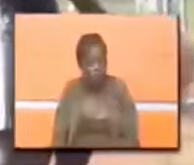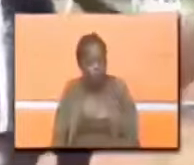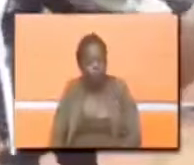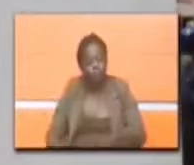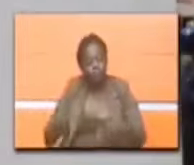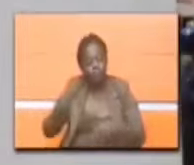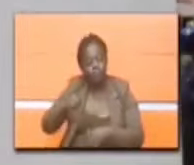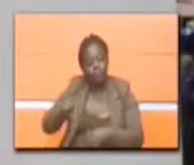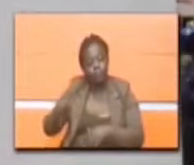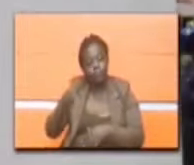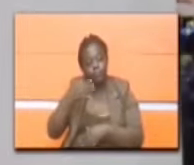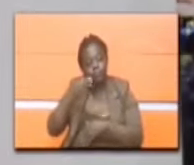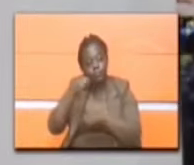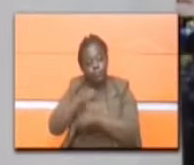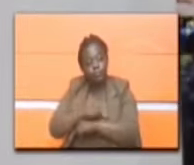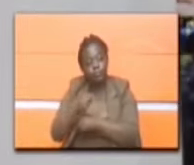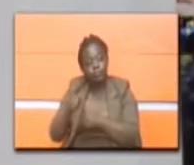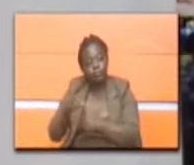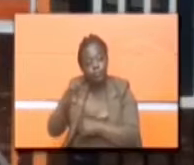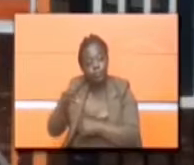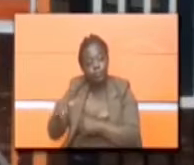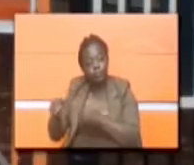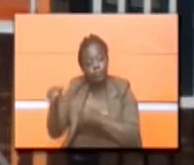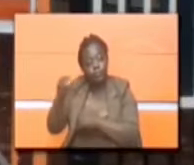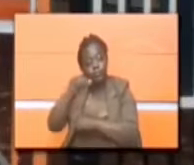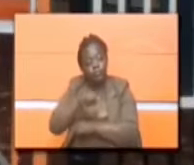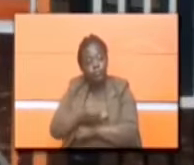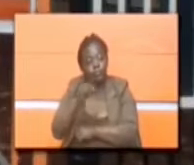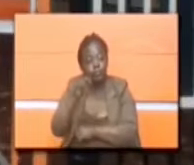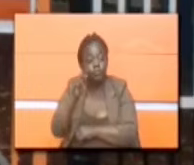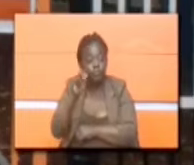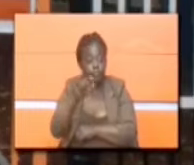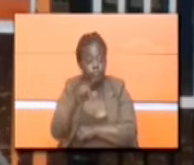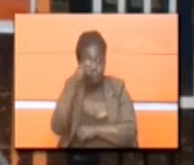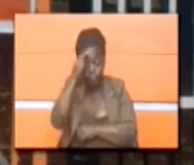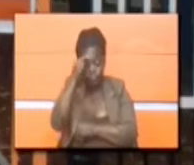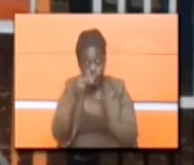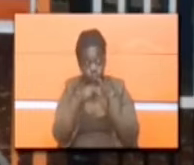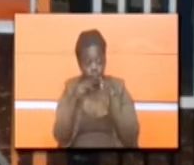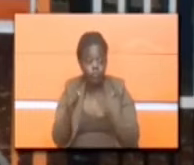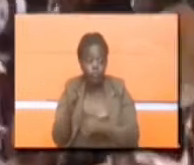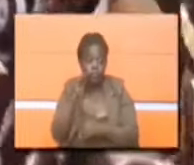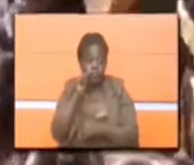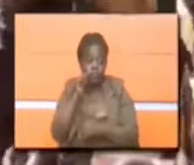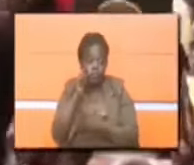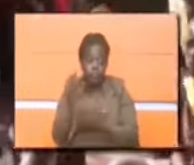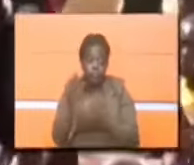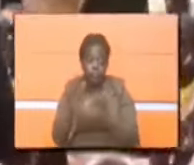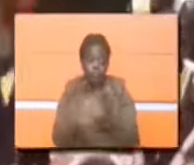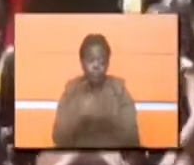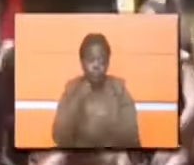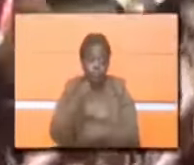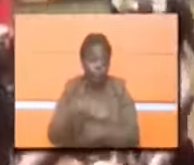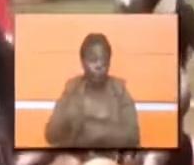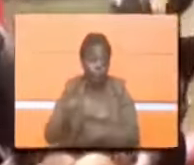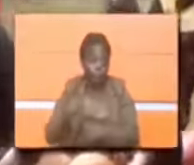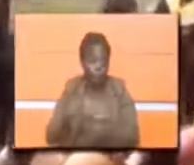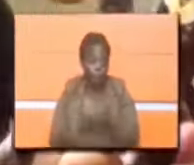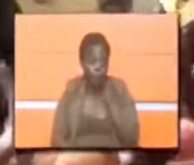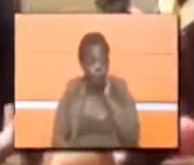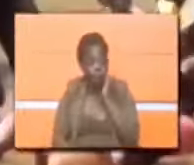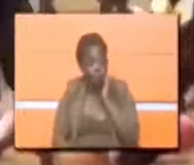Embutu n'emizira byefuze essomero lya City High School Kololo ng'abayizi boolesa ebitone omubadde okuyimba okuzina amazina g'ekinnansi.